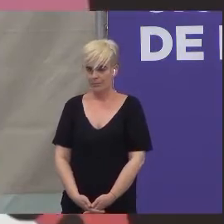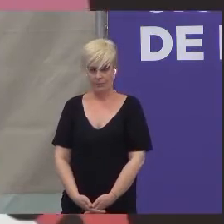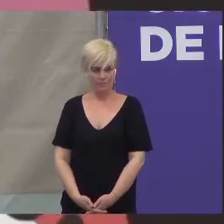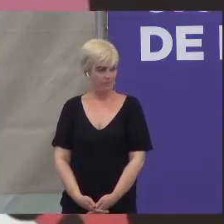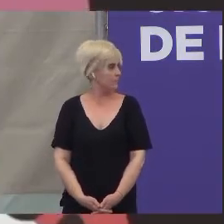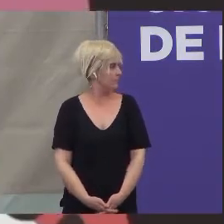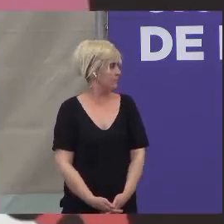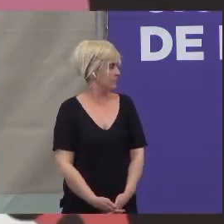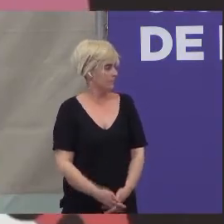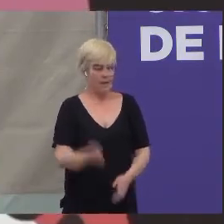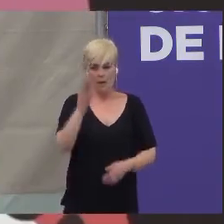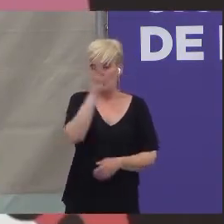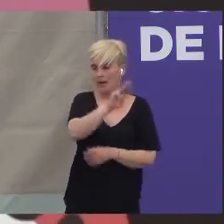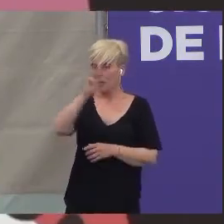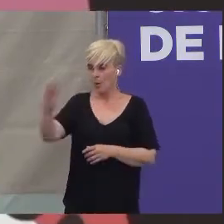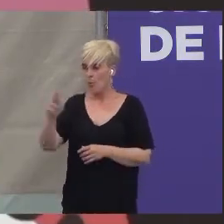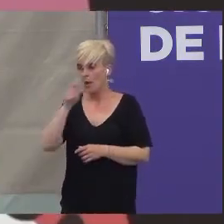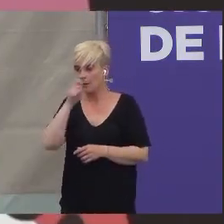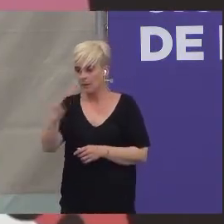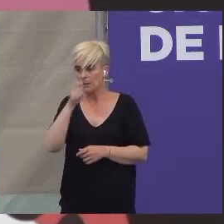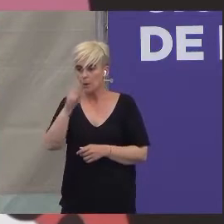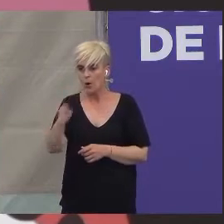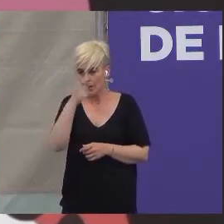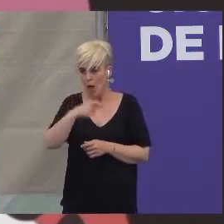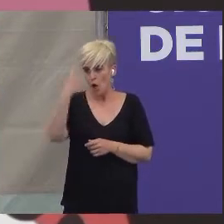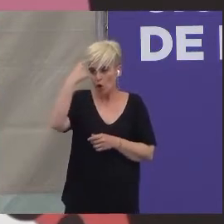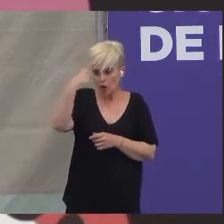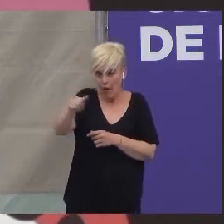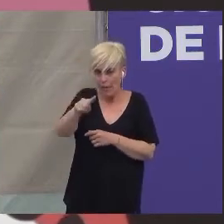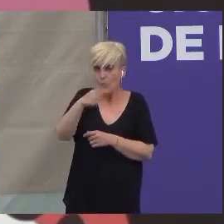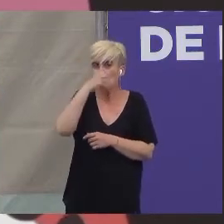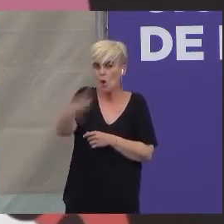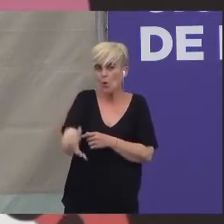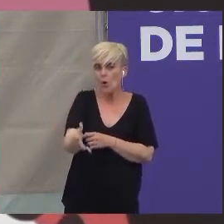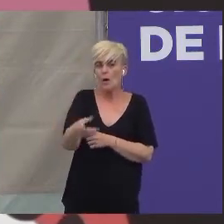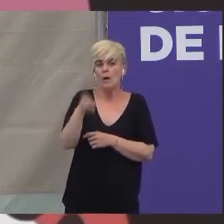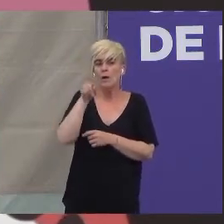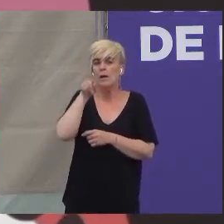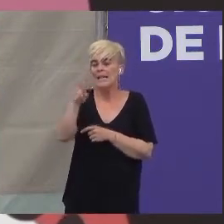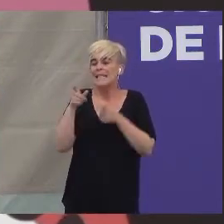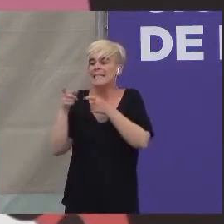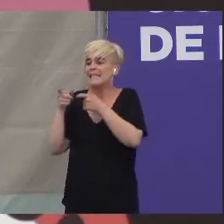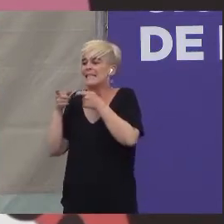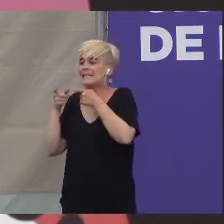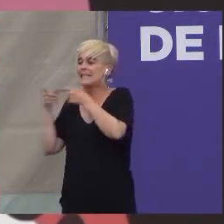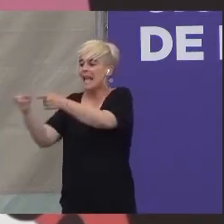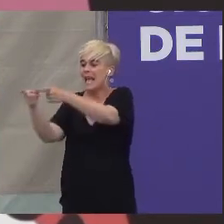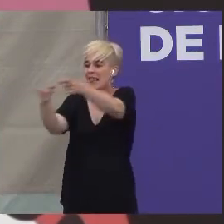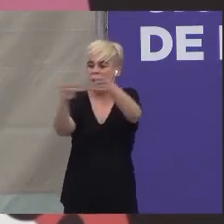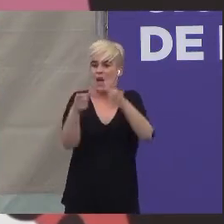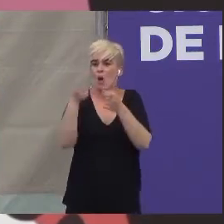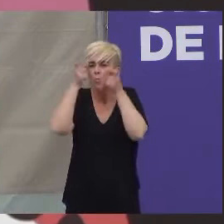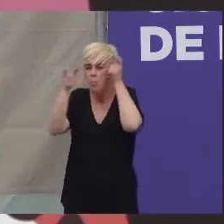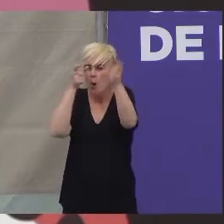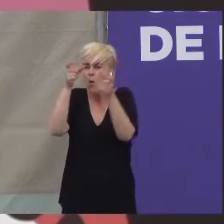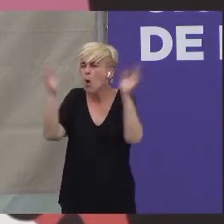El Partit Popular i el Partit Socialista ho saben molt bé. Tenen seus en tots els pobles, per molt